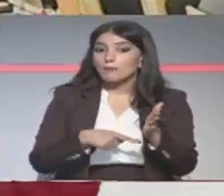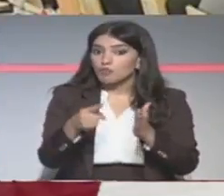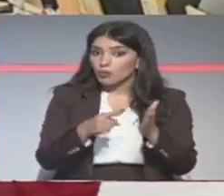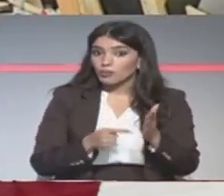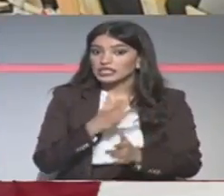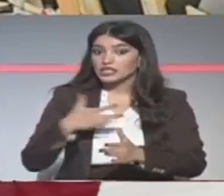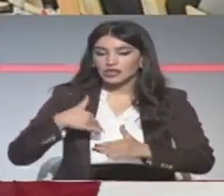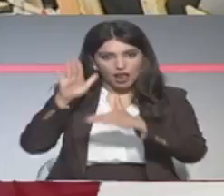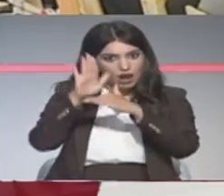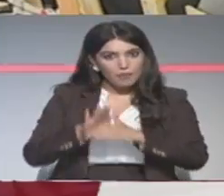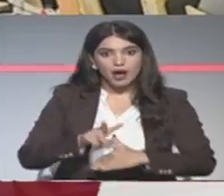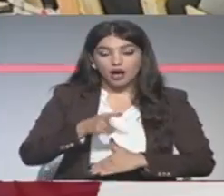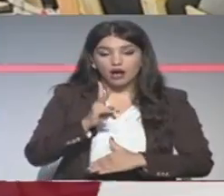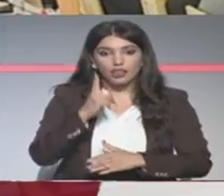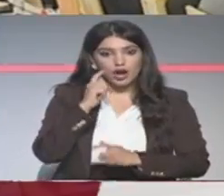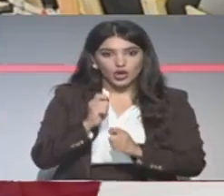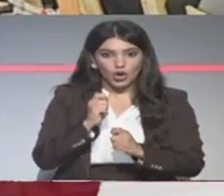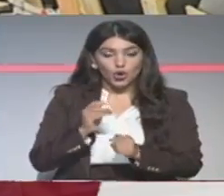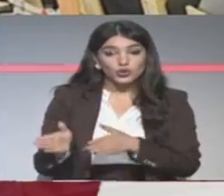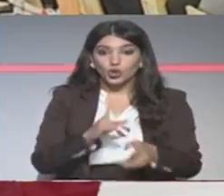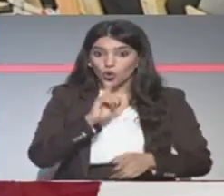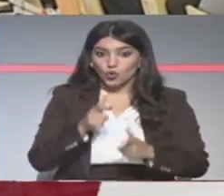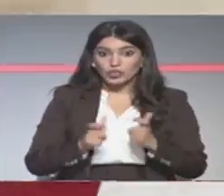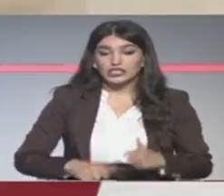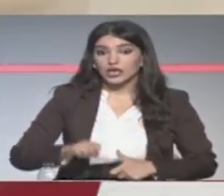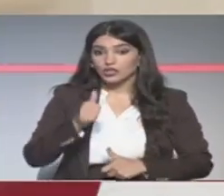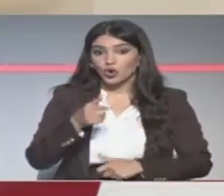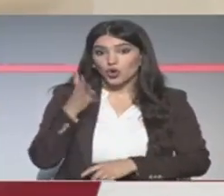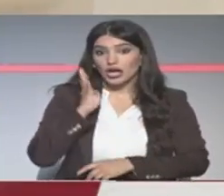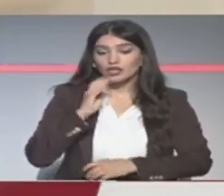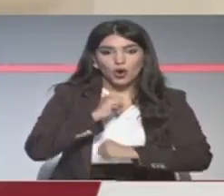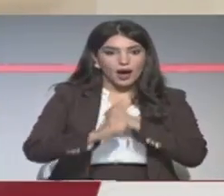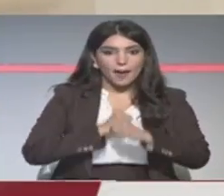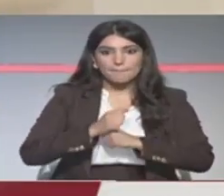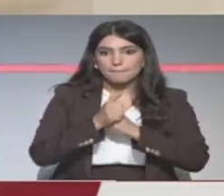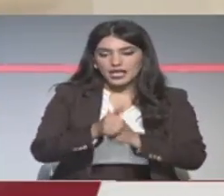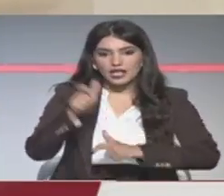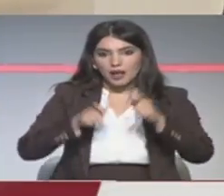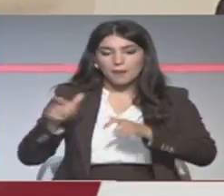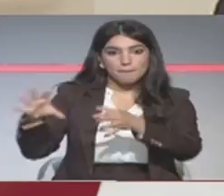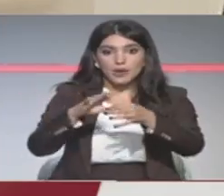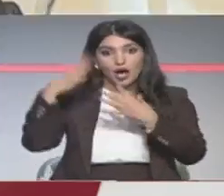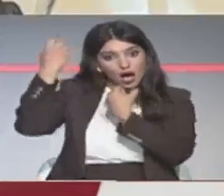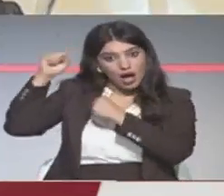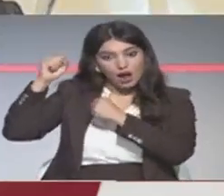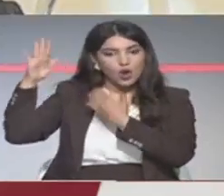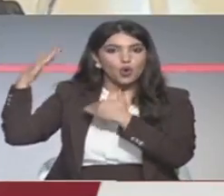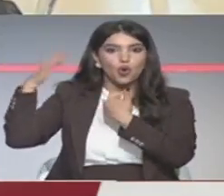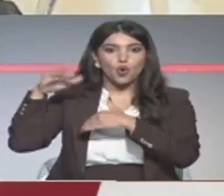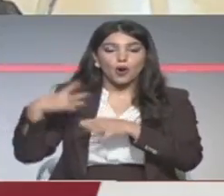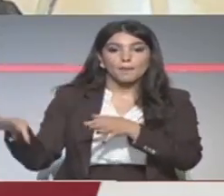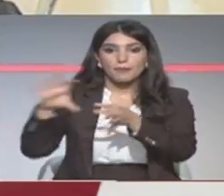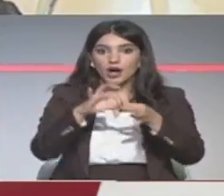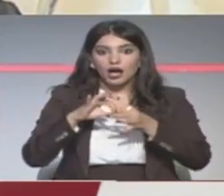والبروتوكول الصحي. تصريح المشيشي جاء على هامش الندوة السنوية لرؤساء البعثة الدبلوماسية والدائمة